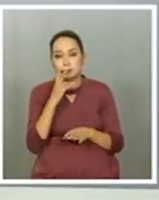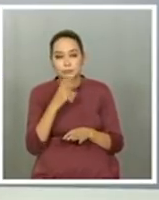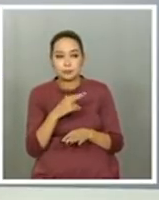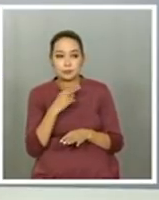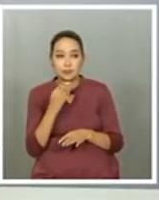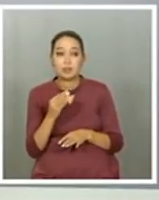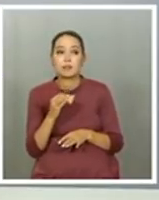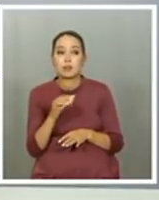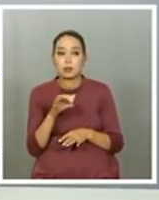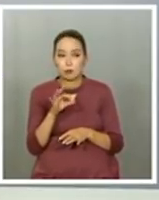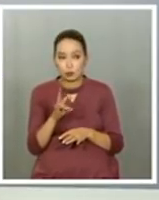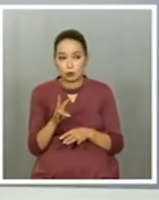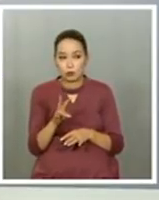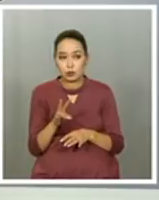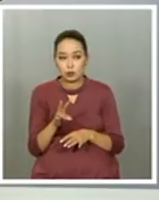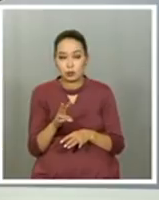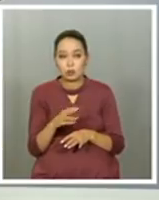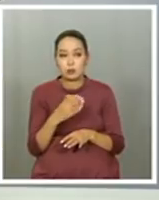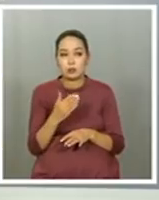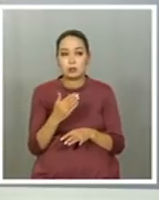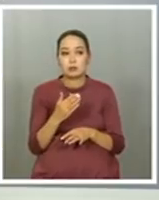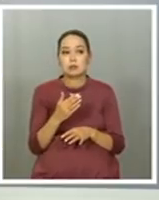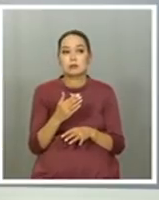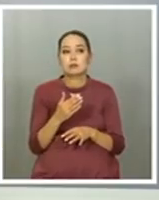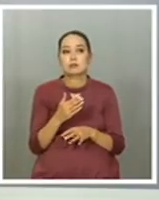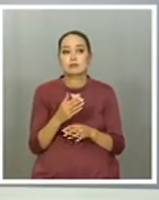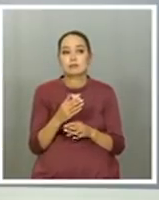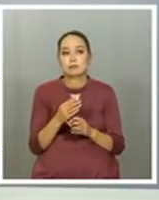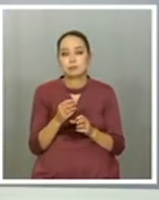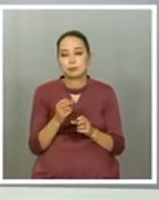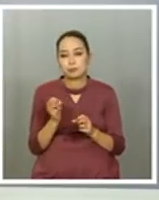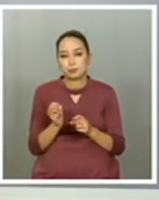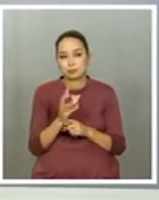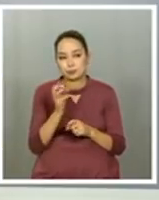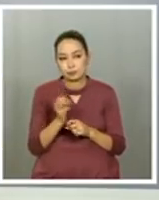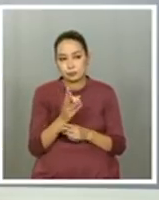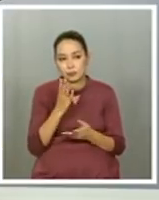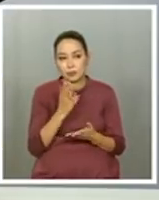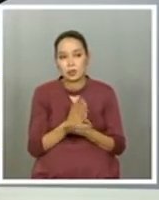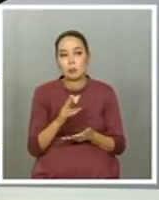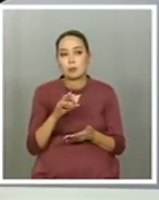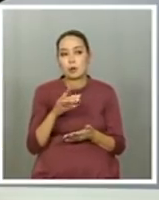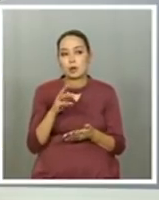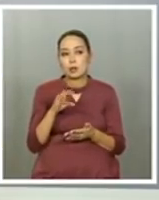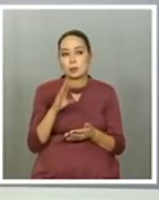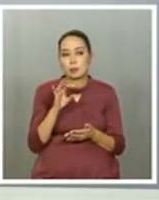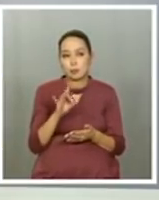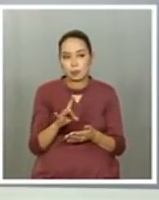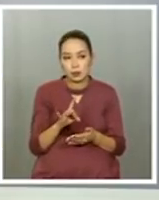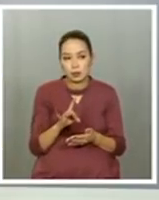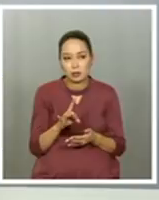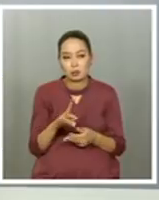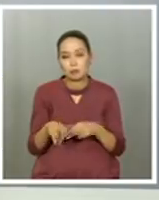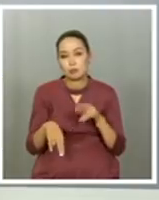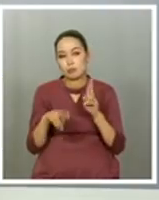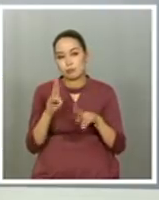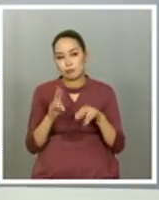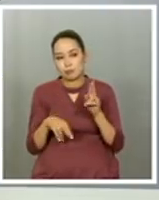Фенол қопарылғыш зат ретінде, полимерлерге, бояғыш зат